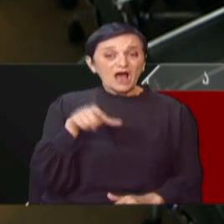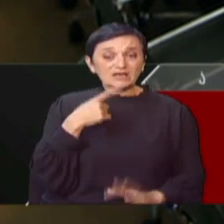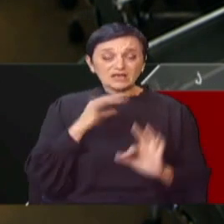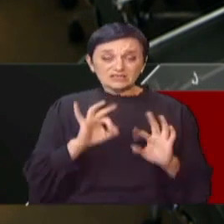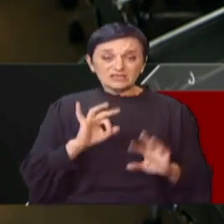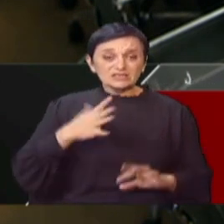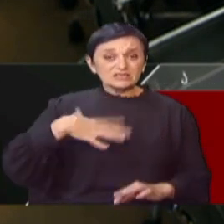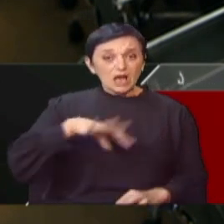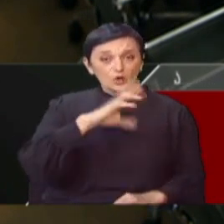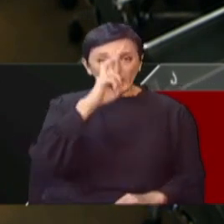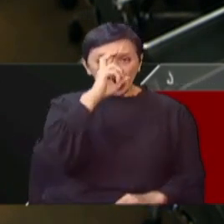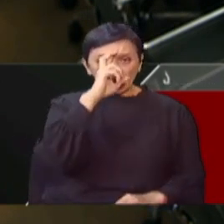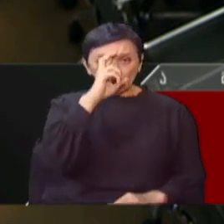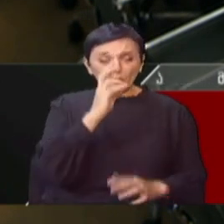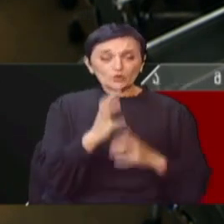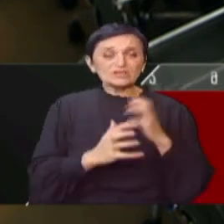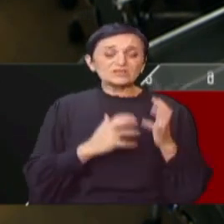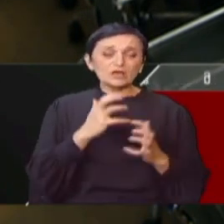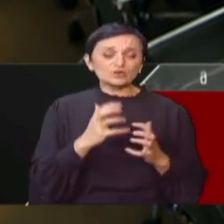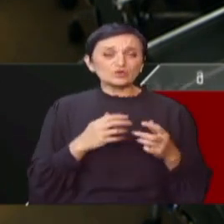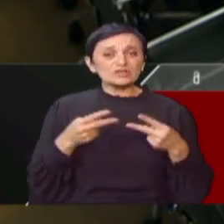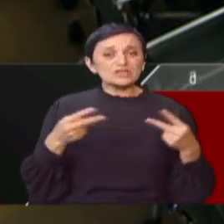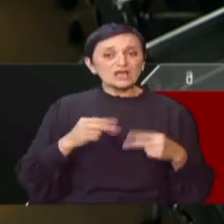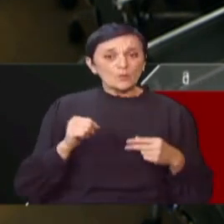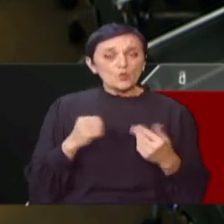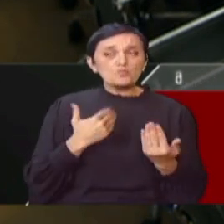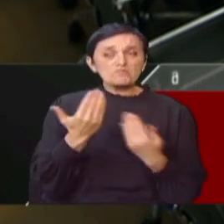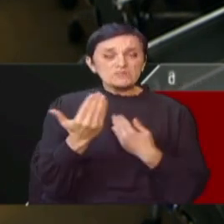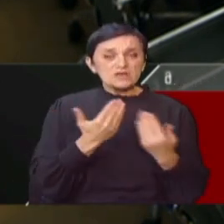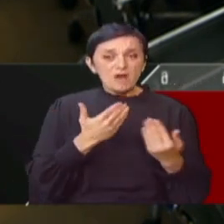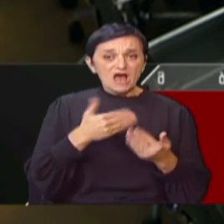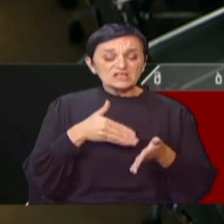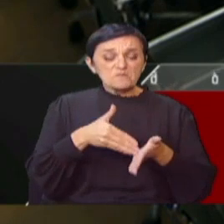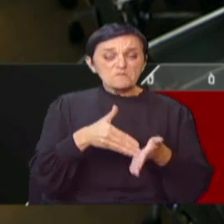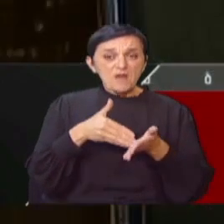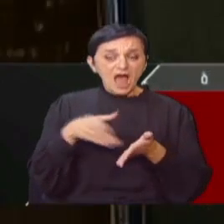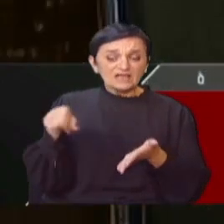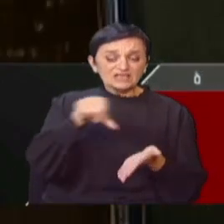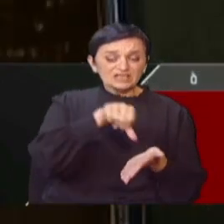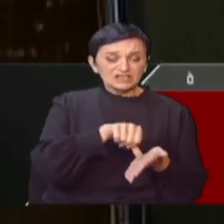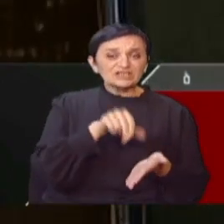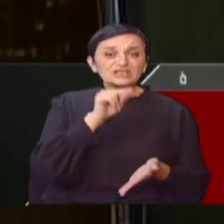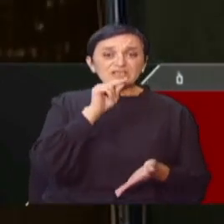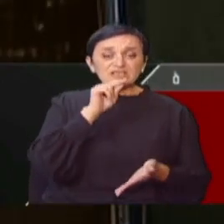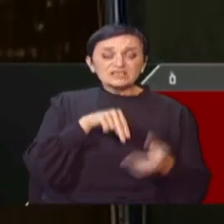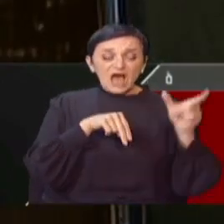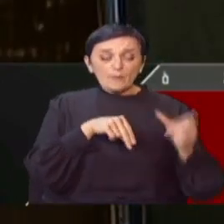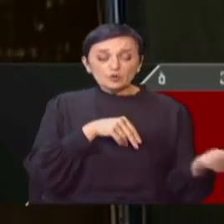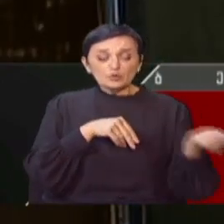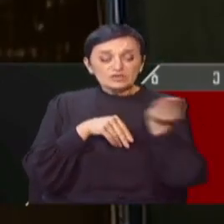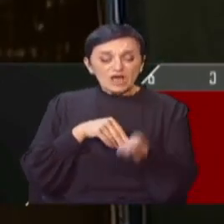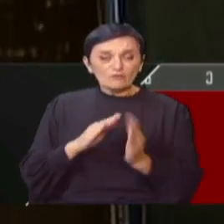თქმით, საქართველოს ხელისუფლება საერთაშორისო თანამეგობრობას მიმართავს მედიაციისთვის და მოითხოვს დამნაშავის გადმოცემასა და